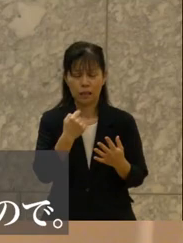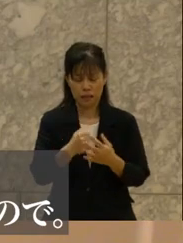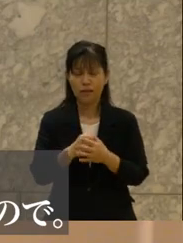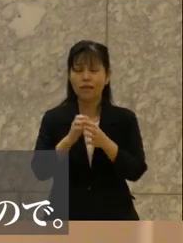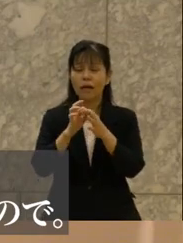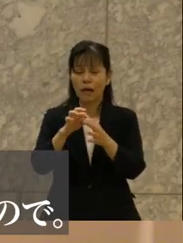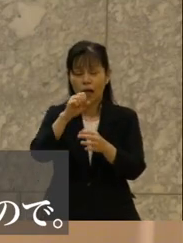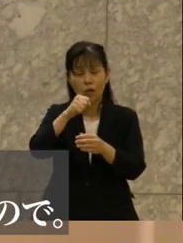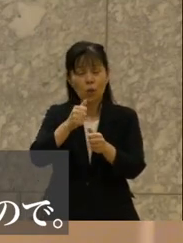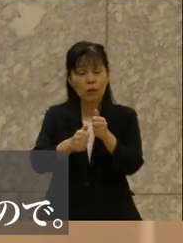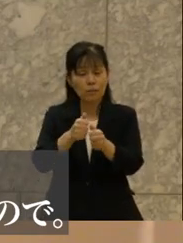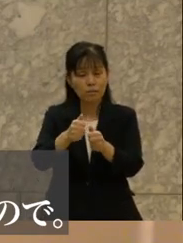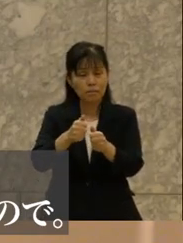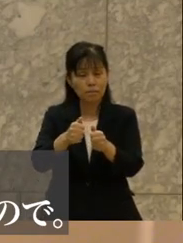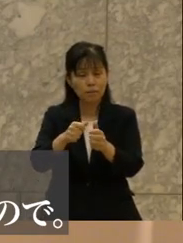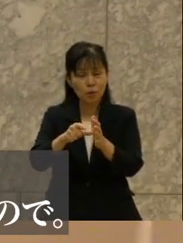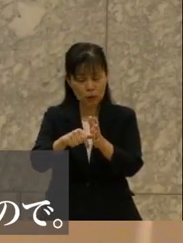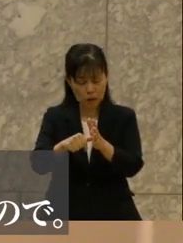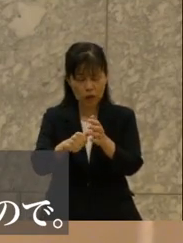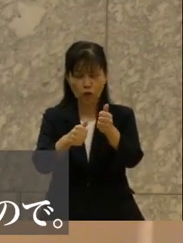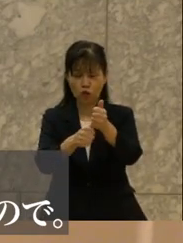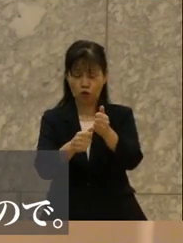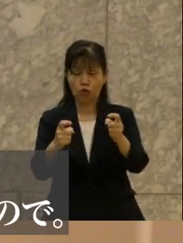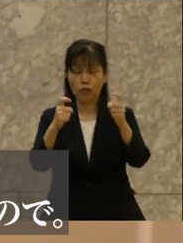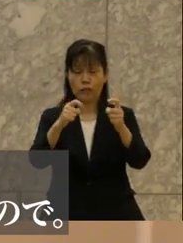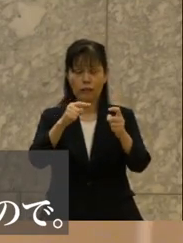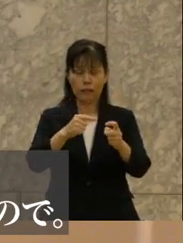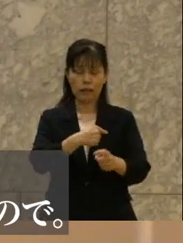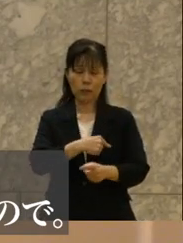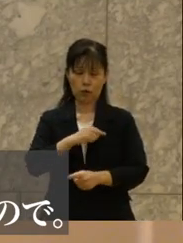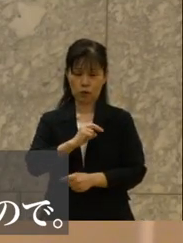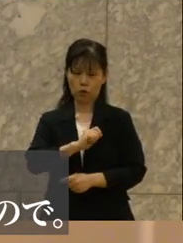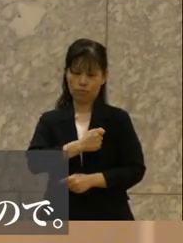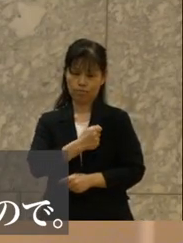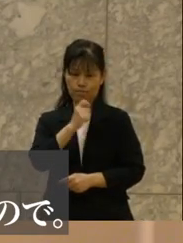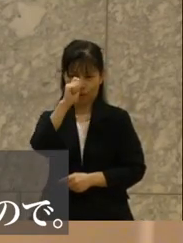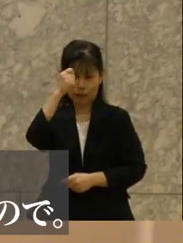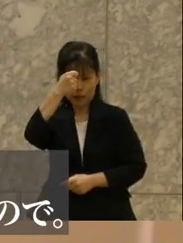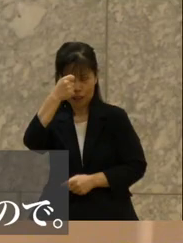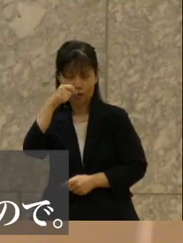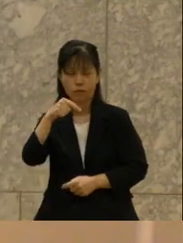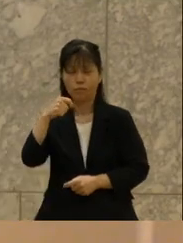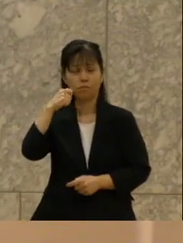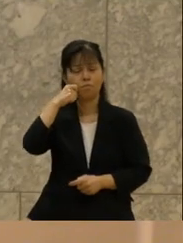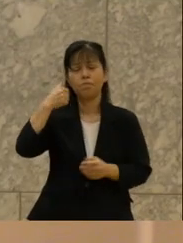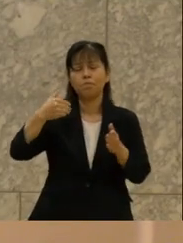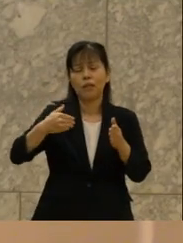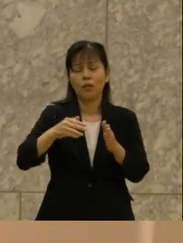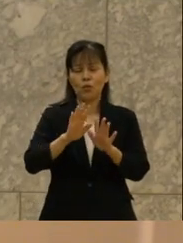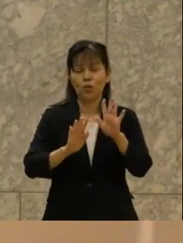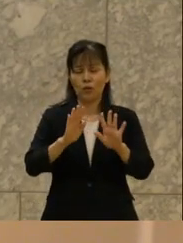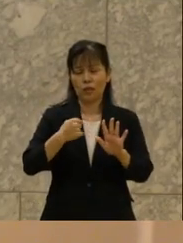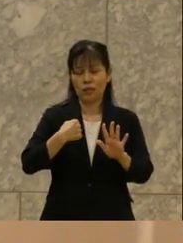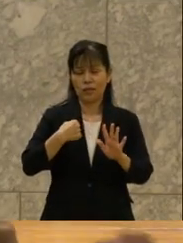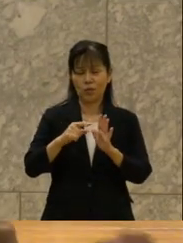もうその純潔に向けてまた気持ちを切り替えるということもできてなかったのでなるほど